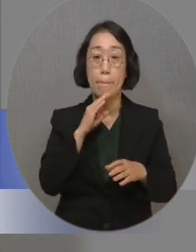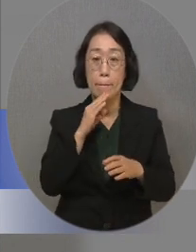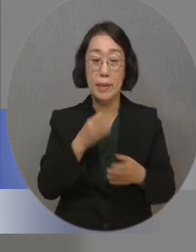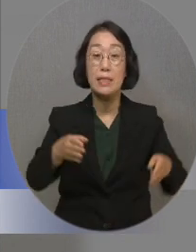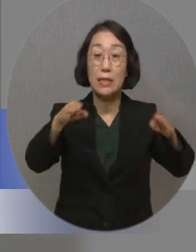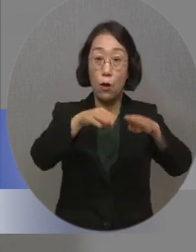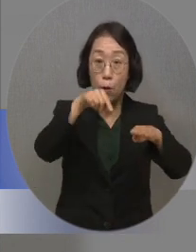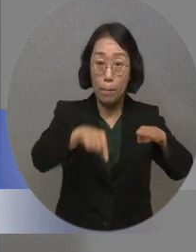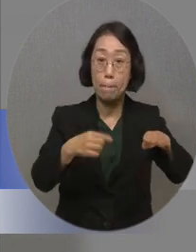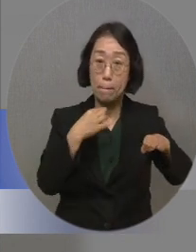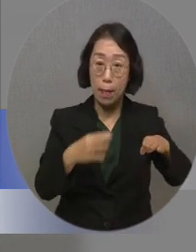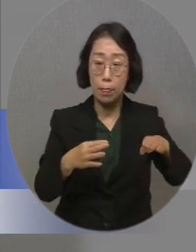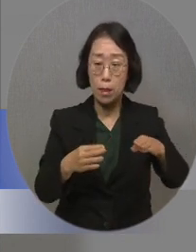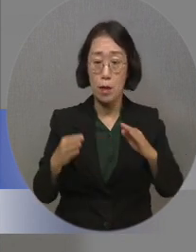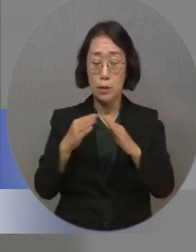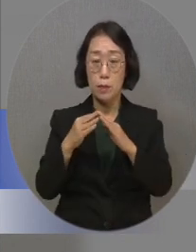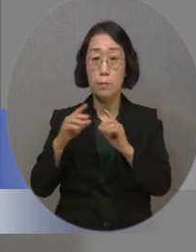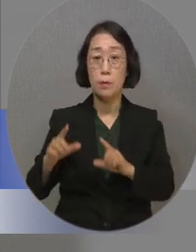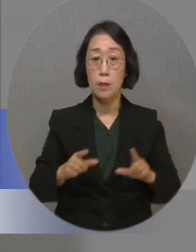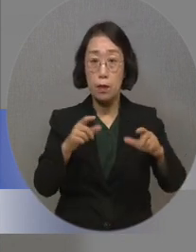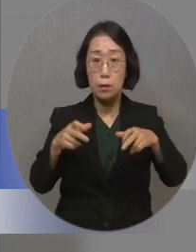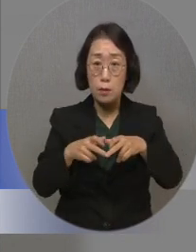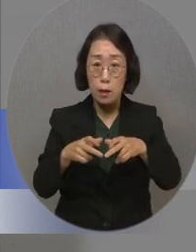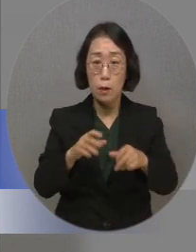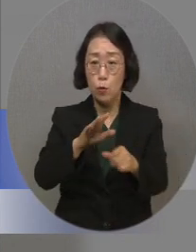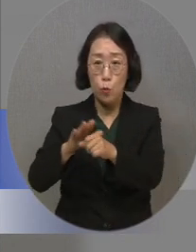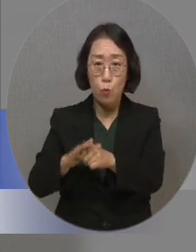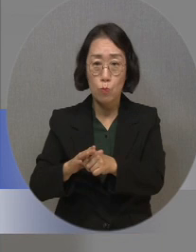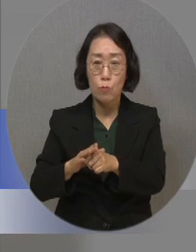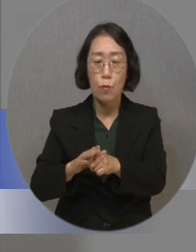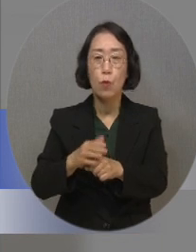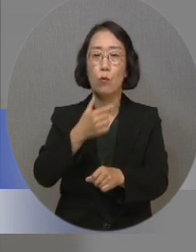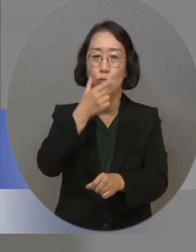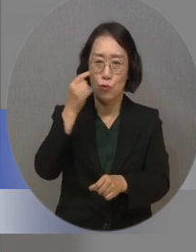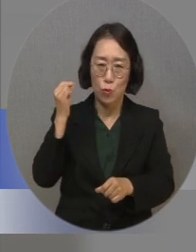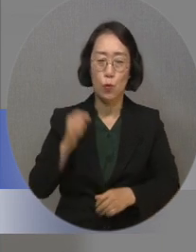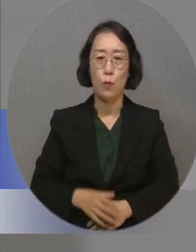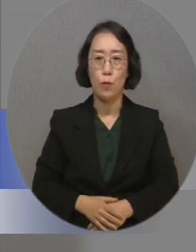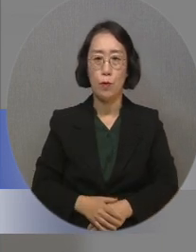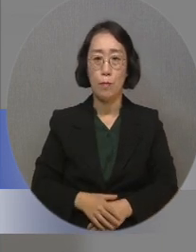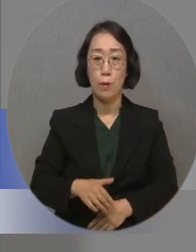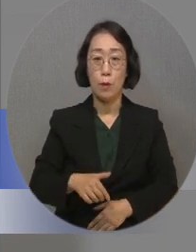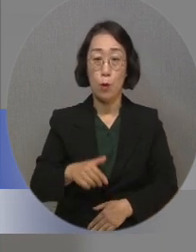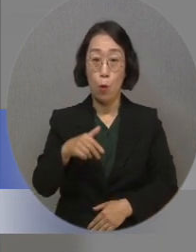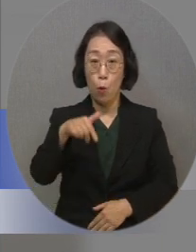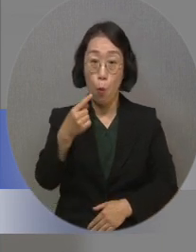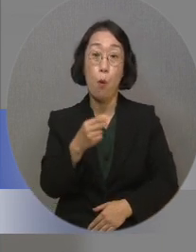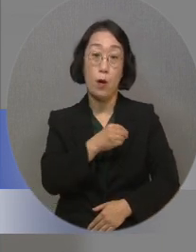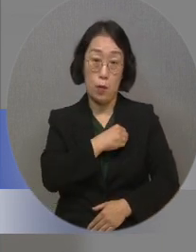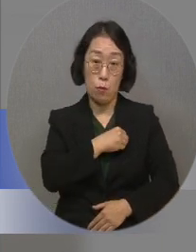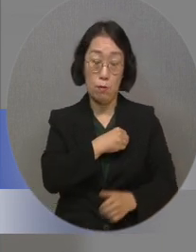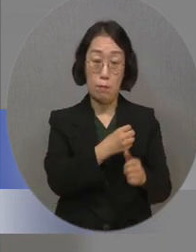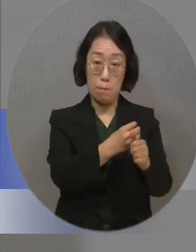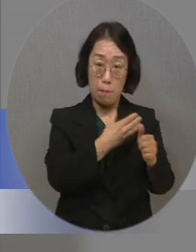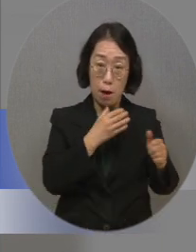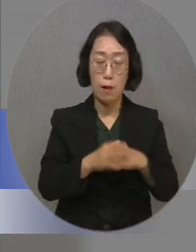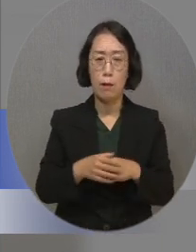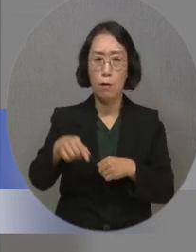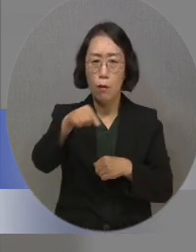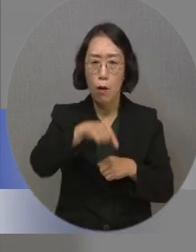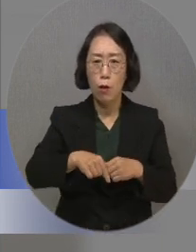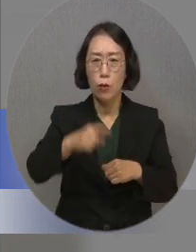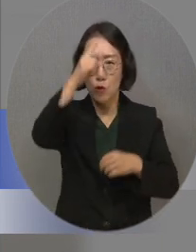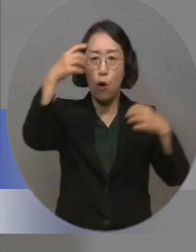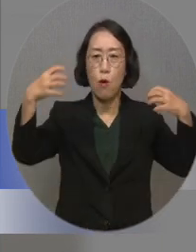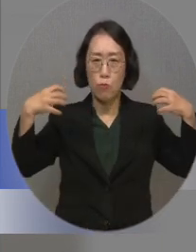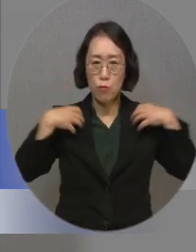장애인에 대해서는 대책이 미흡한 현실이라고 말했습니다 고의원 재가 장애인들의 재난 안전을 위한 범정부